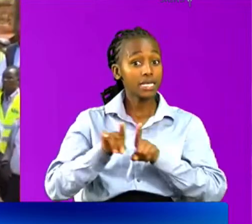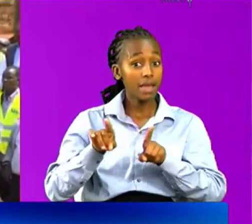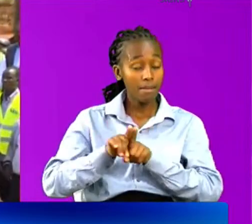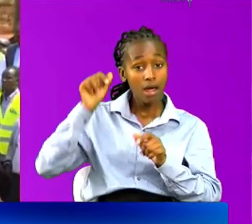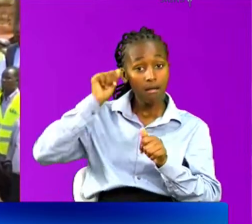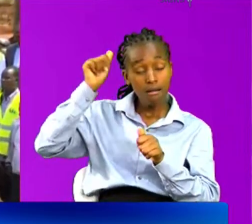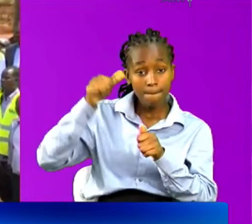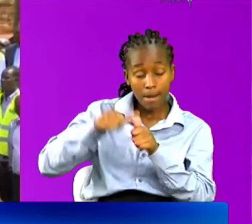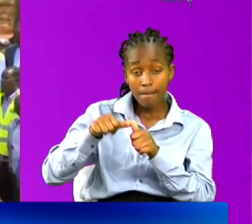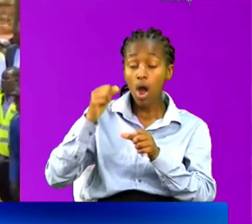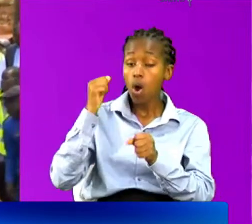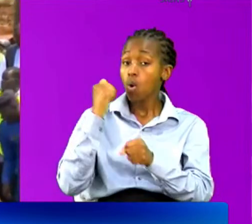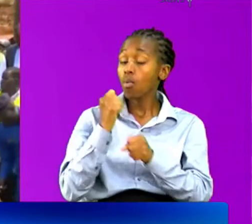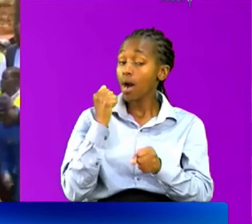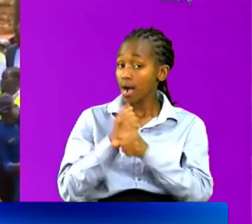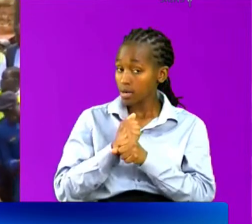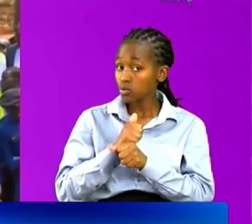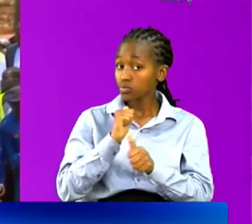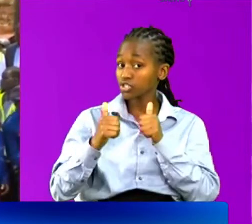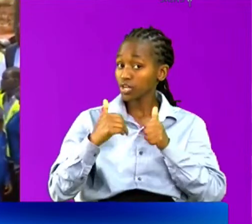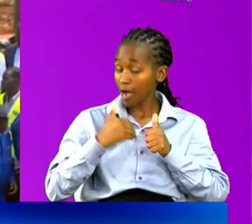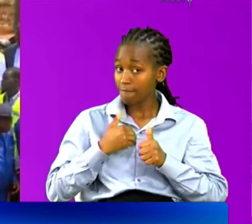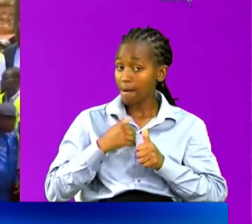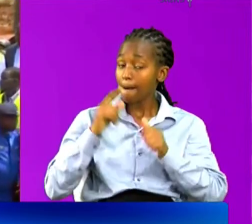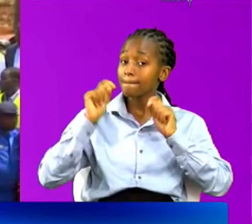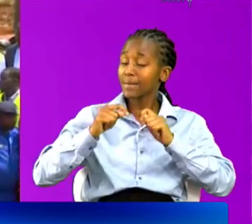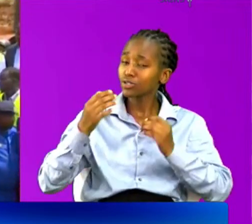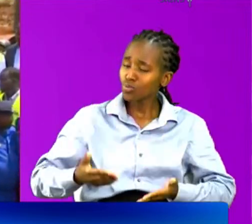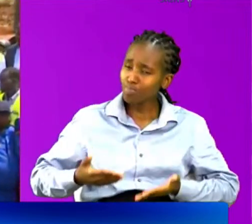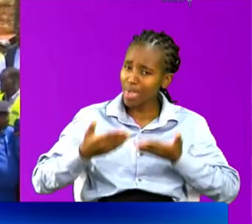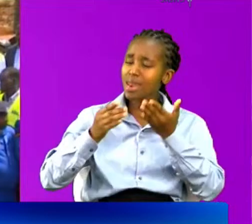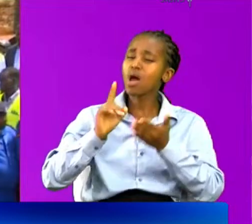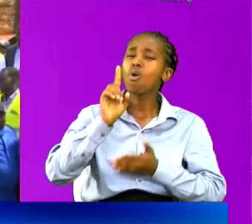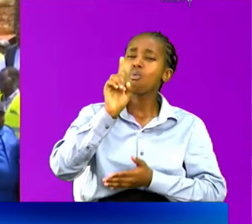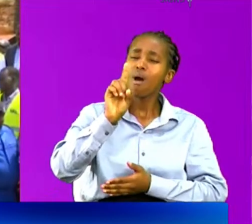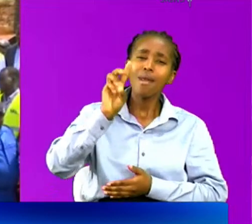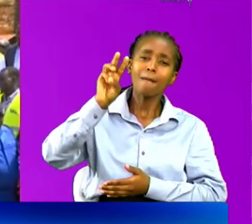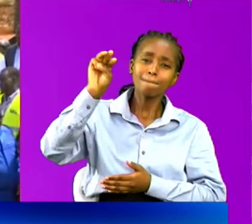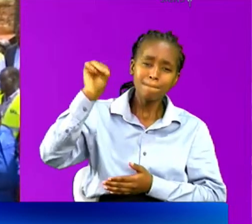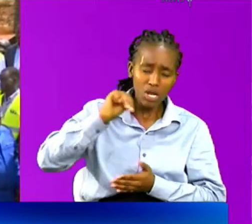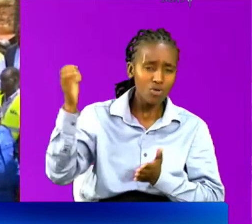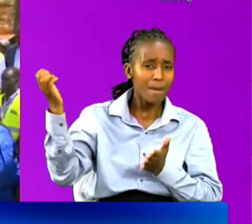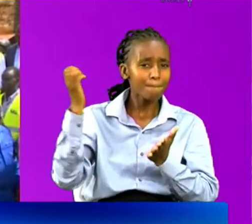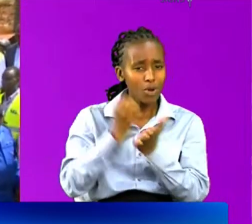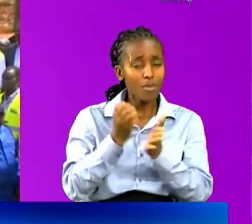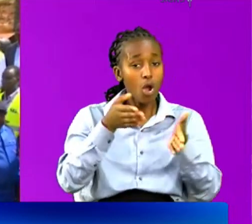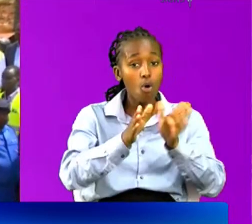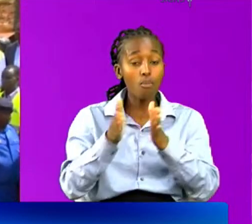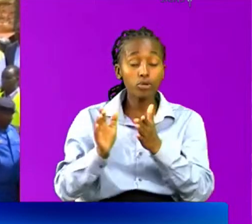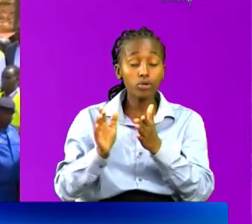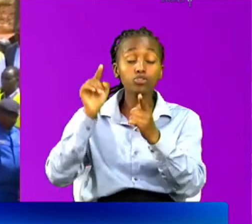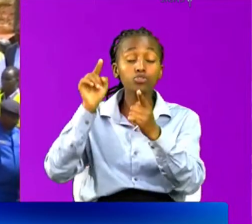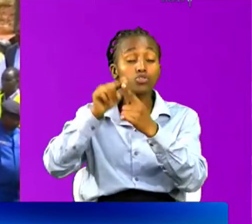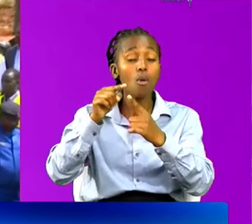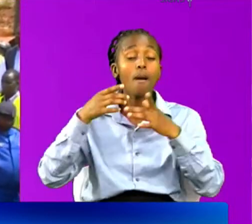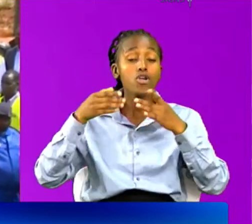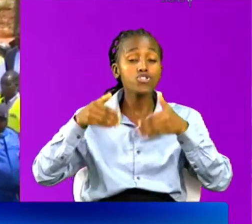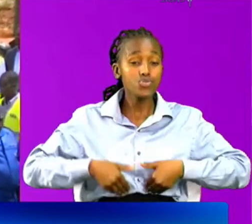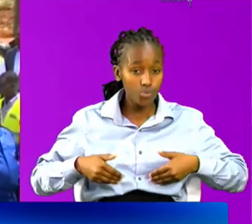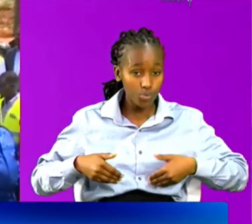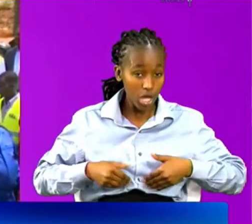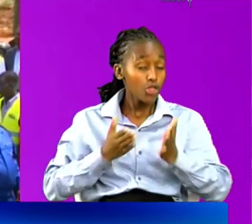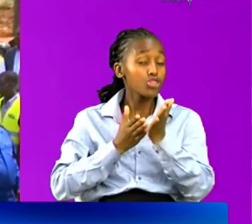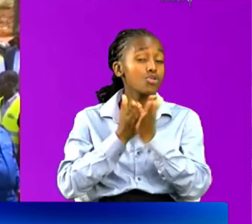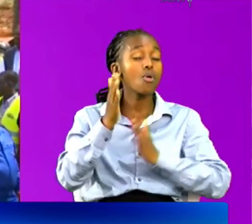tunataka kuzalisha ajira 1,000,000 kwa vijana wa Kenya kupitia hii program ya housing. Na hii program ya housing sio